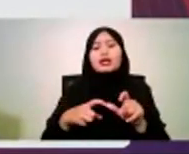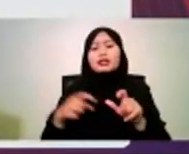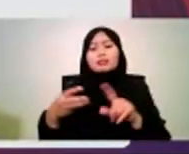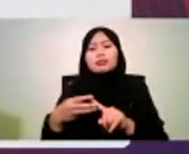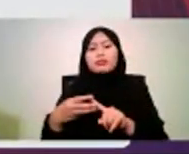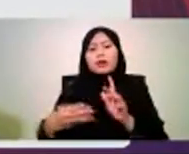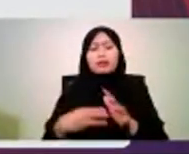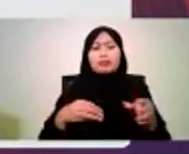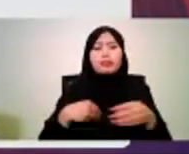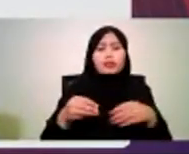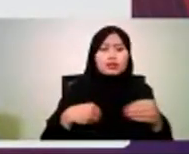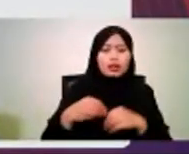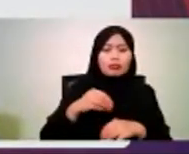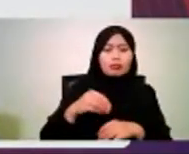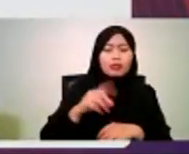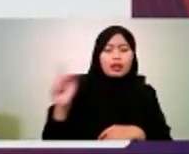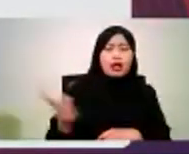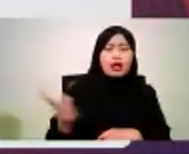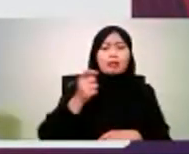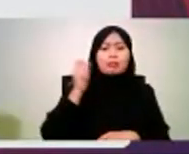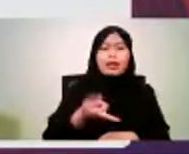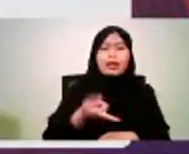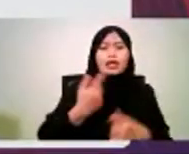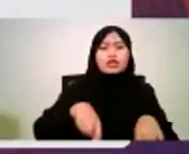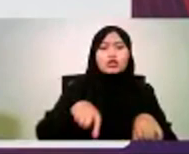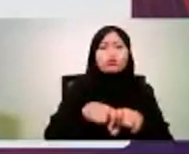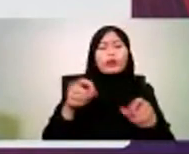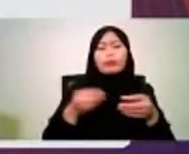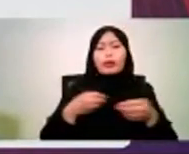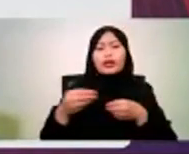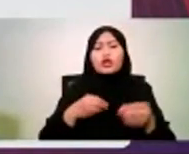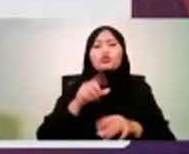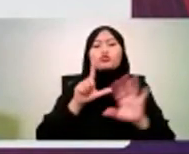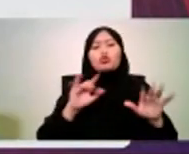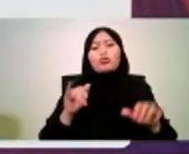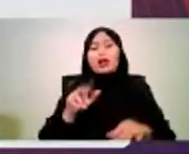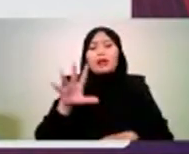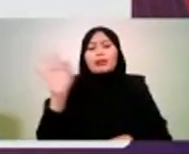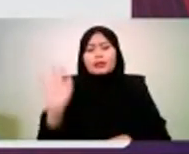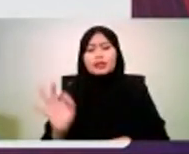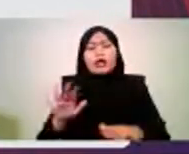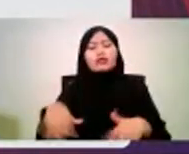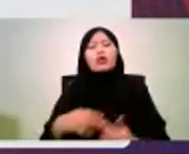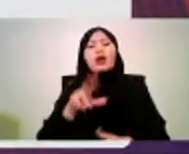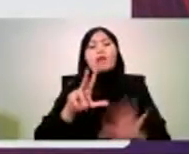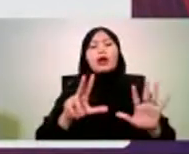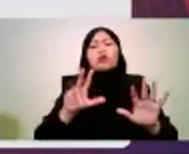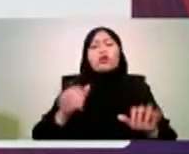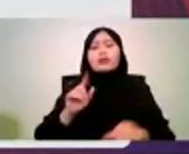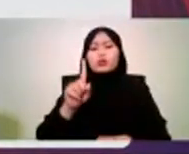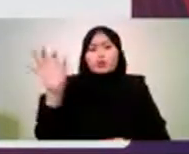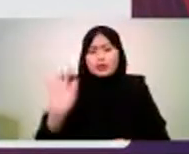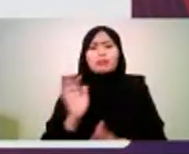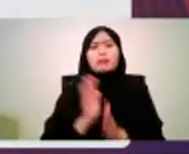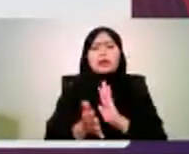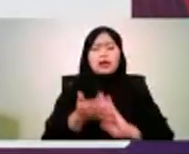Pasar Perdana dengan biaya sesuai maem pasar 7,8 persembahkan 8,1 persen pernah itu